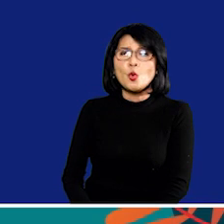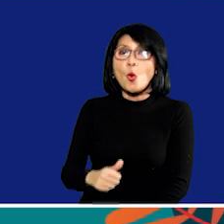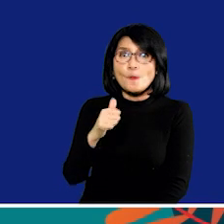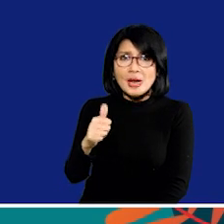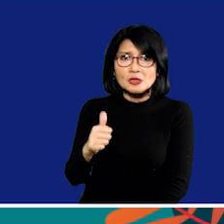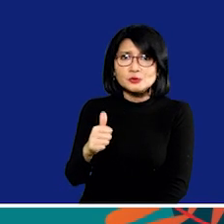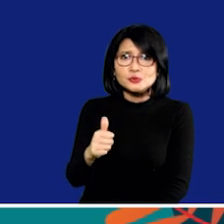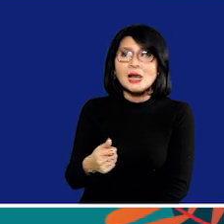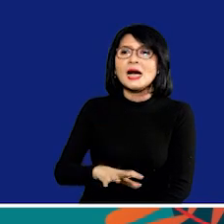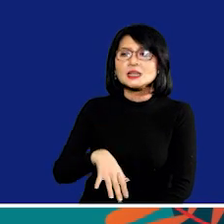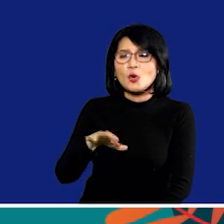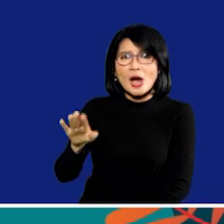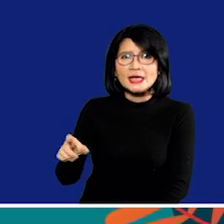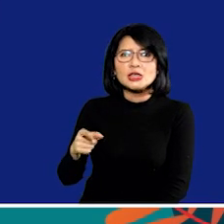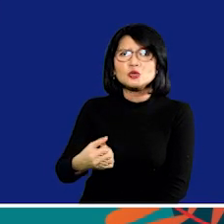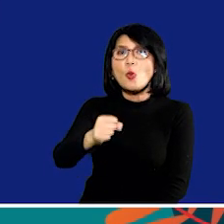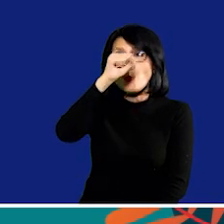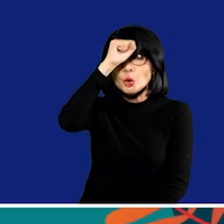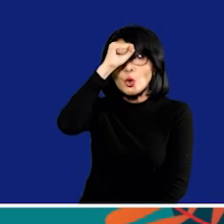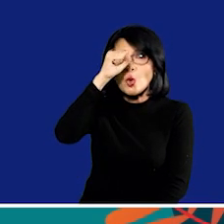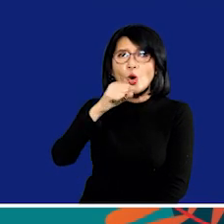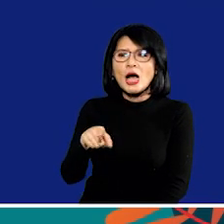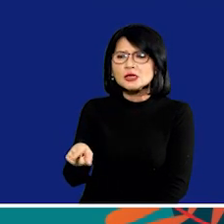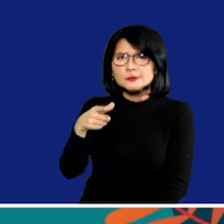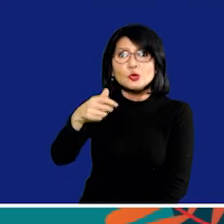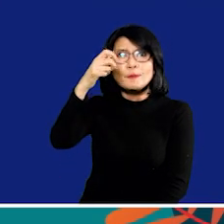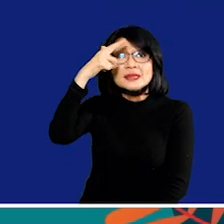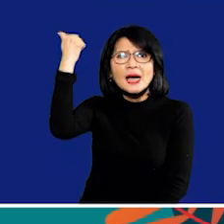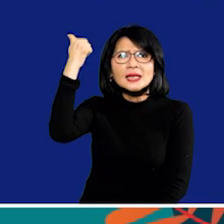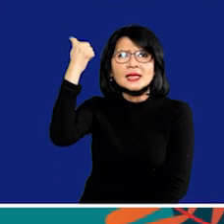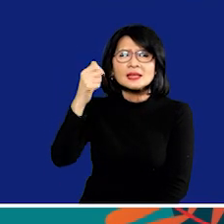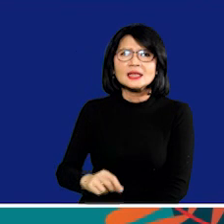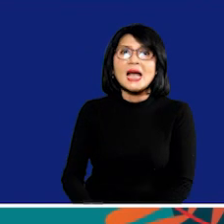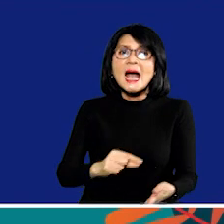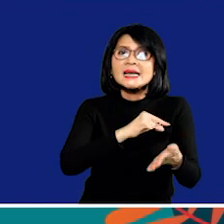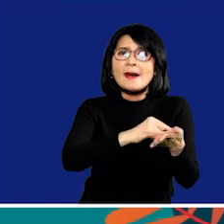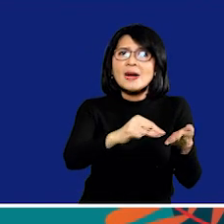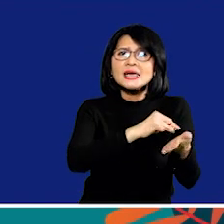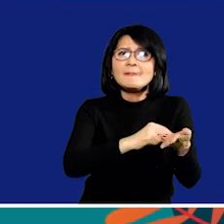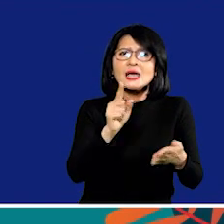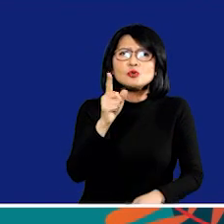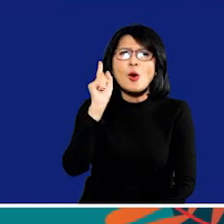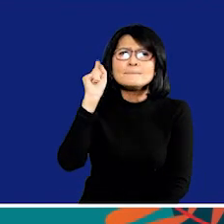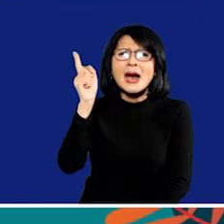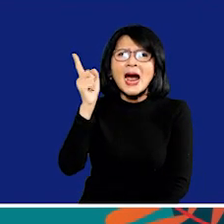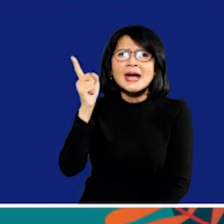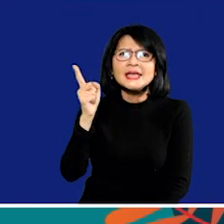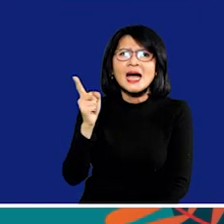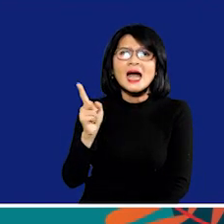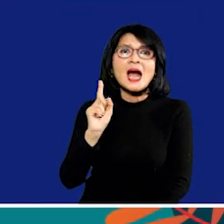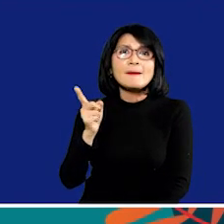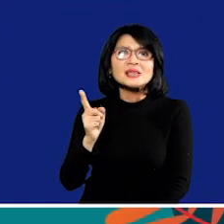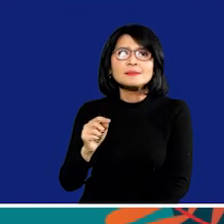aja seperti anak itu di label bodoh, atau anak itu di label pintar. label-label ini berbahaya karena itu